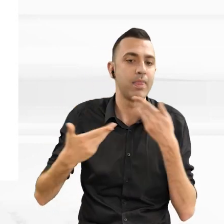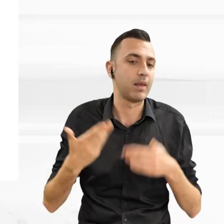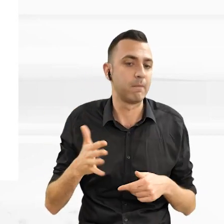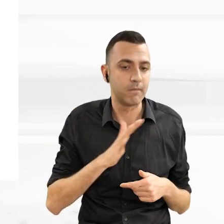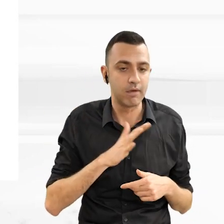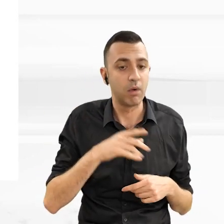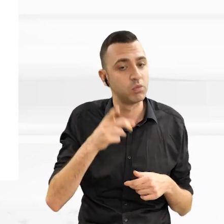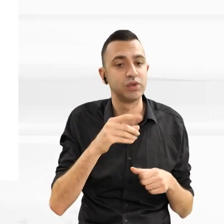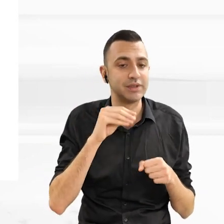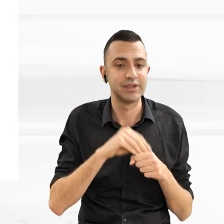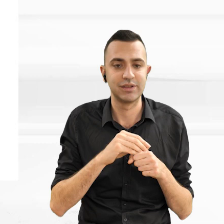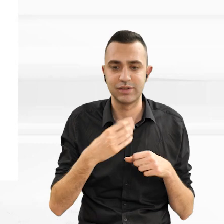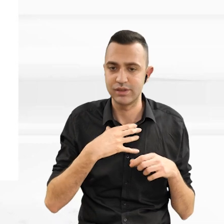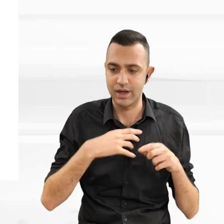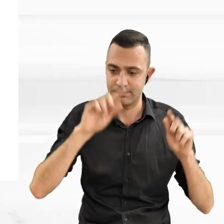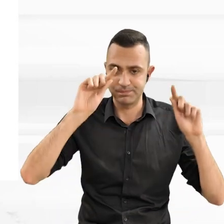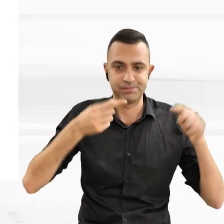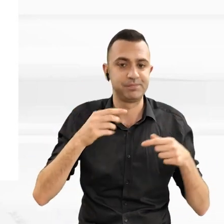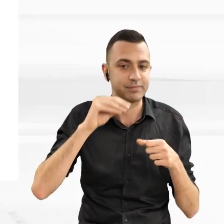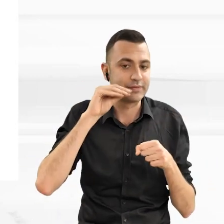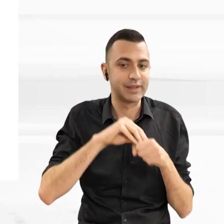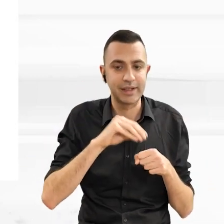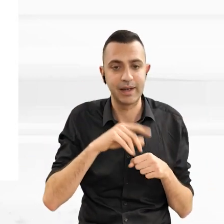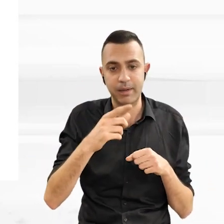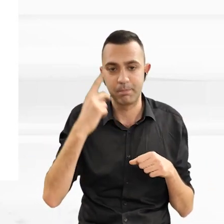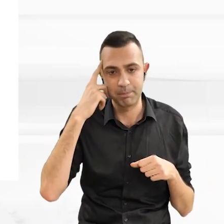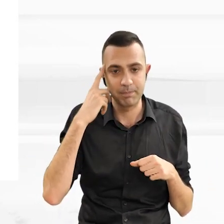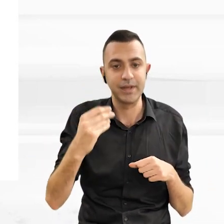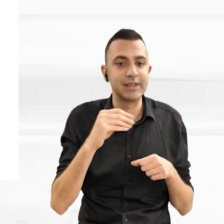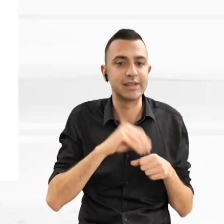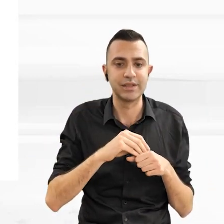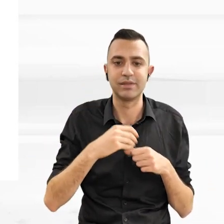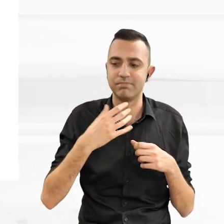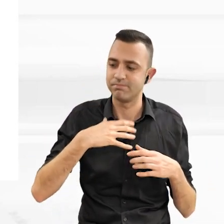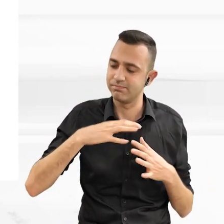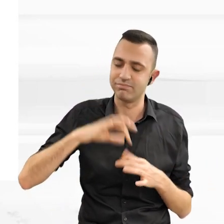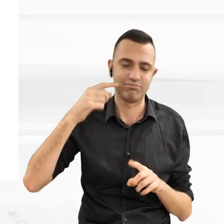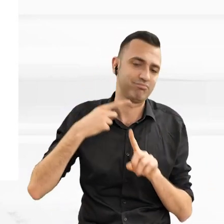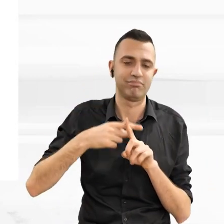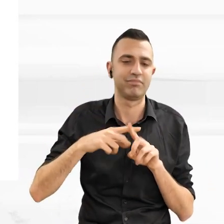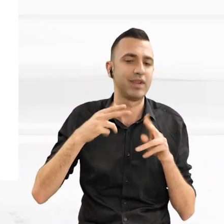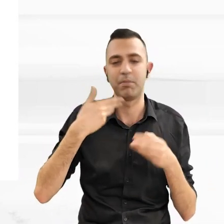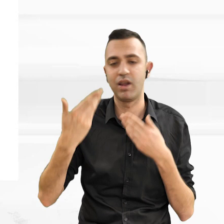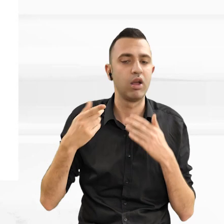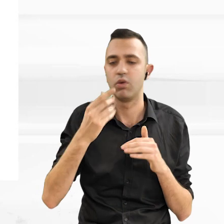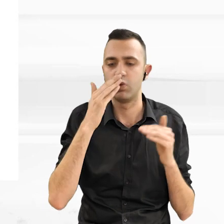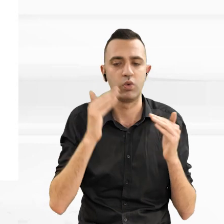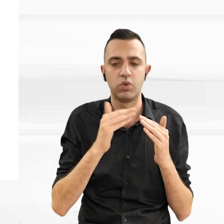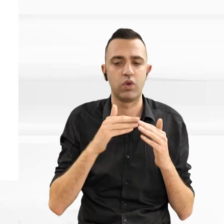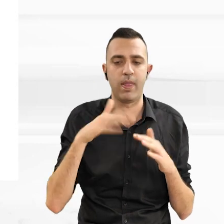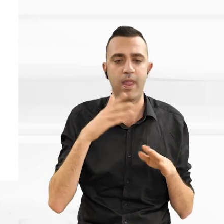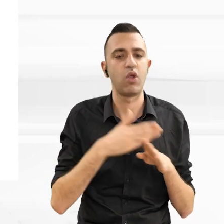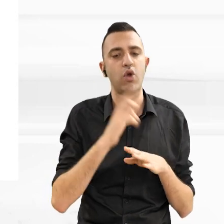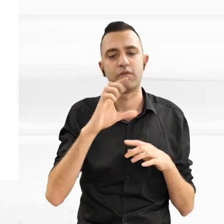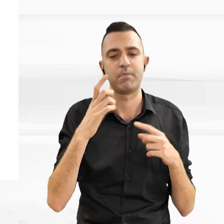Art Dolayısıyla arkadaşlar ayraç içerisinde bilgisiyle Övünme ifadesi beytin anlamı karşılamıyor cevabınız